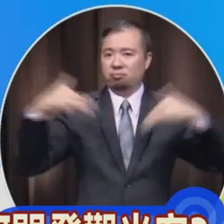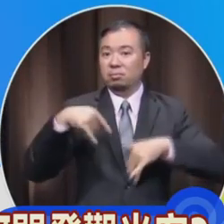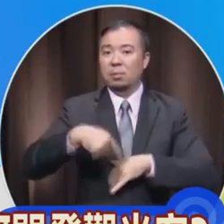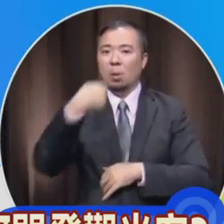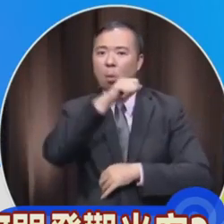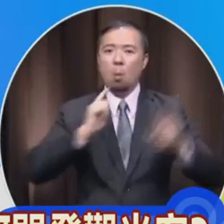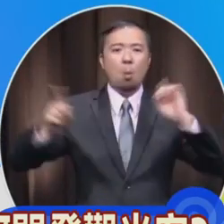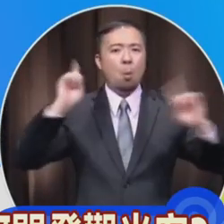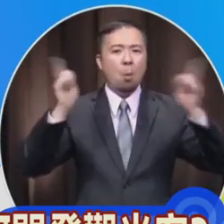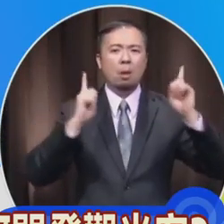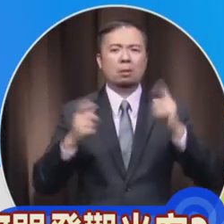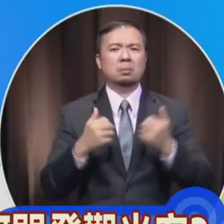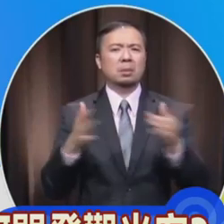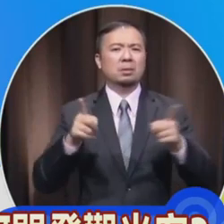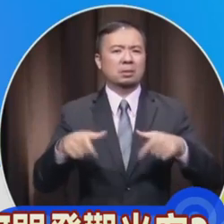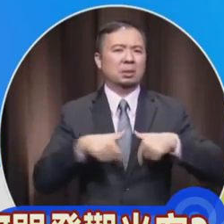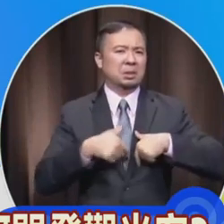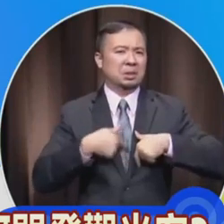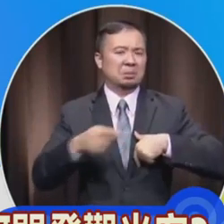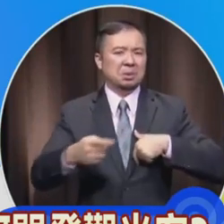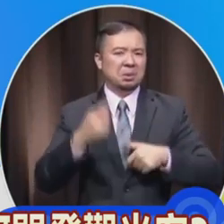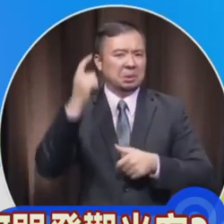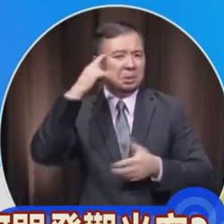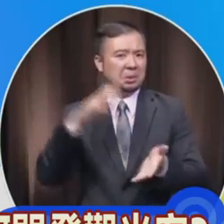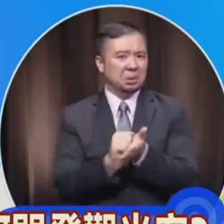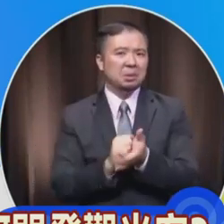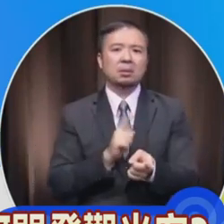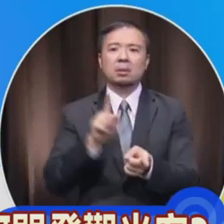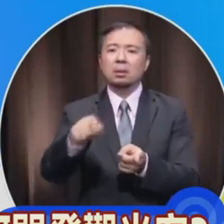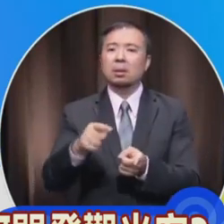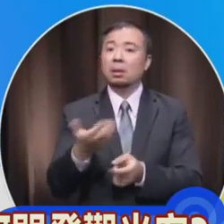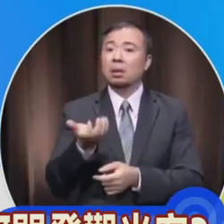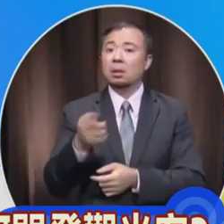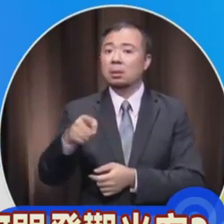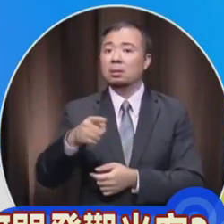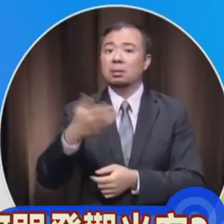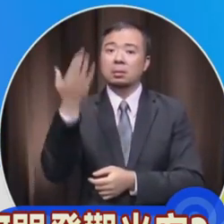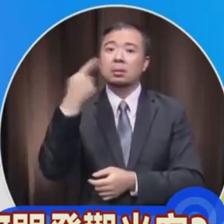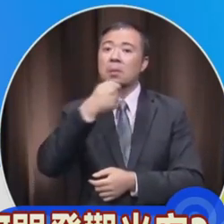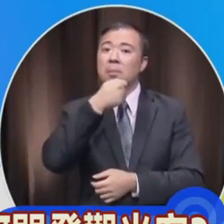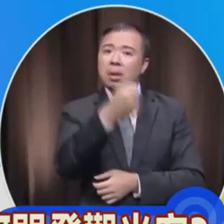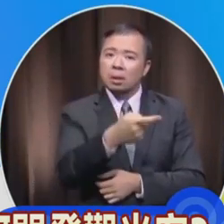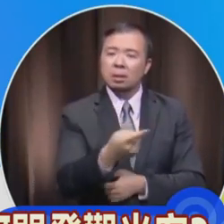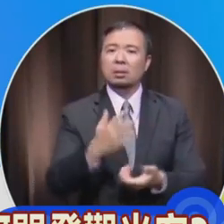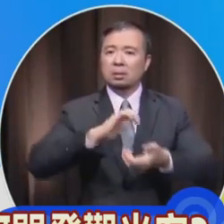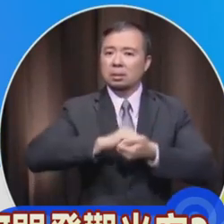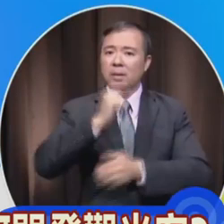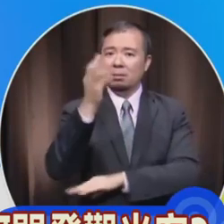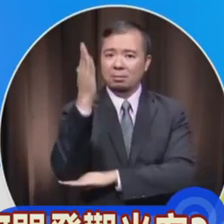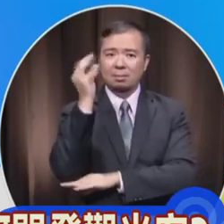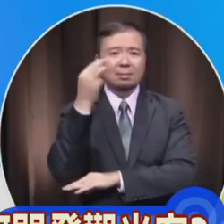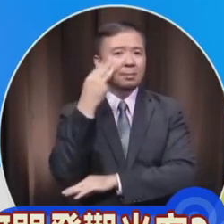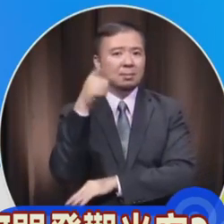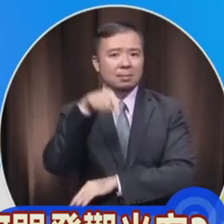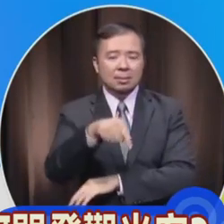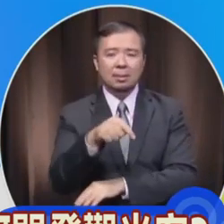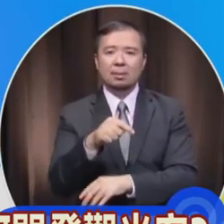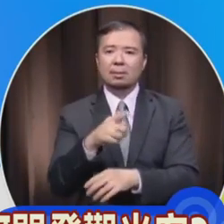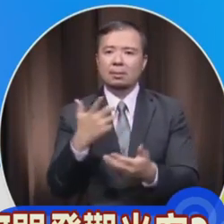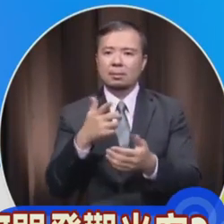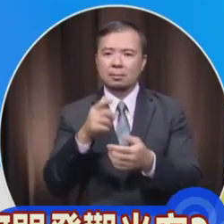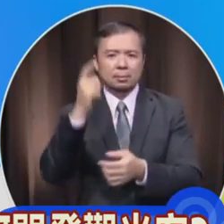场，或者是在你之前接受专访所提到的所谓的一定要有一个政治前提，那这个枷锁才能够